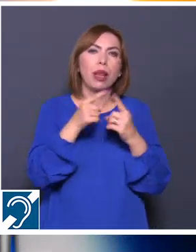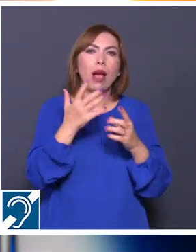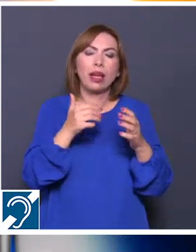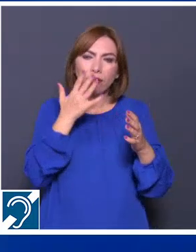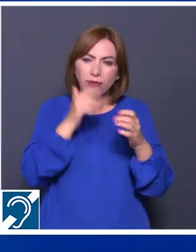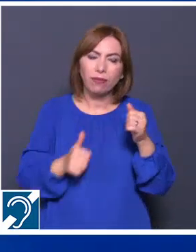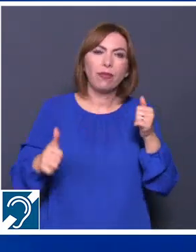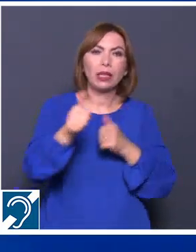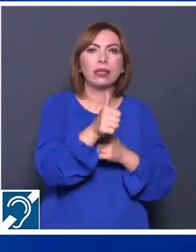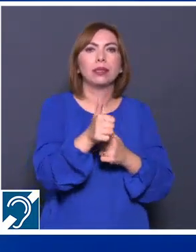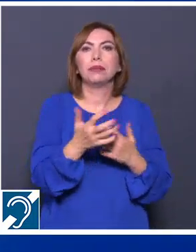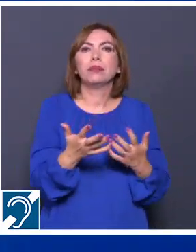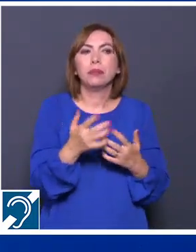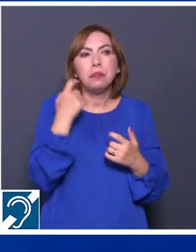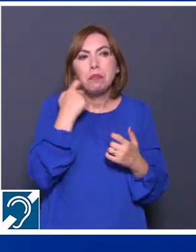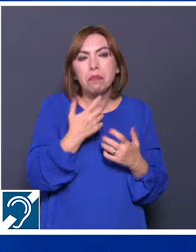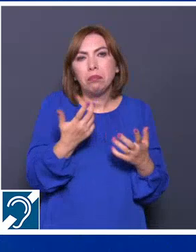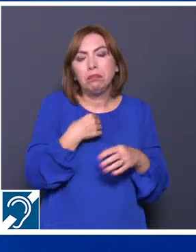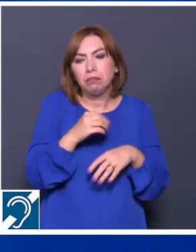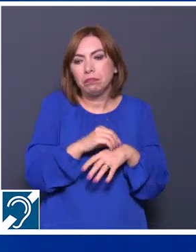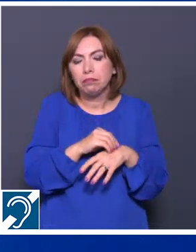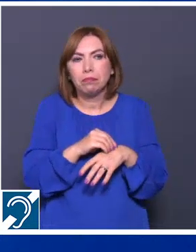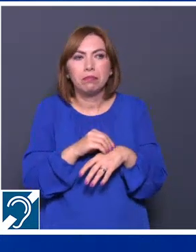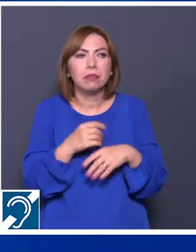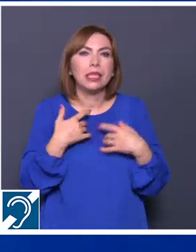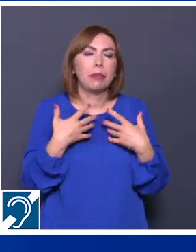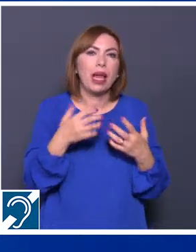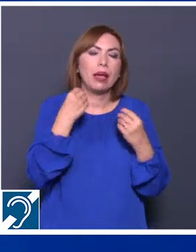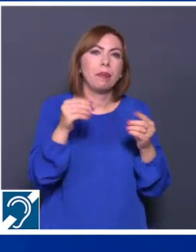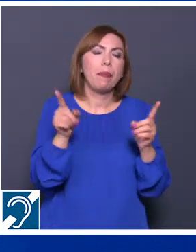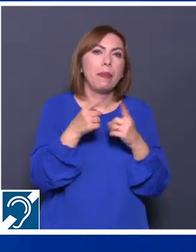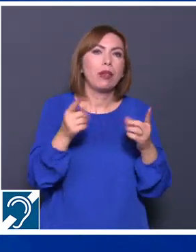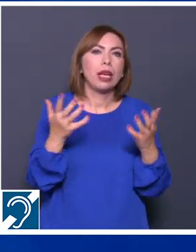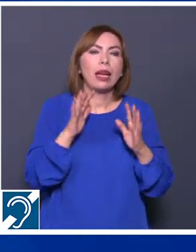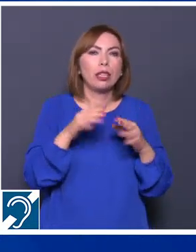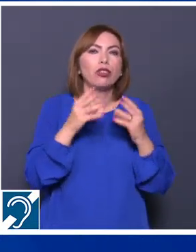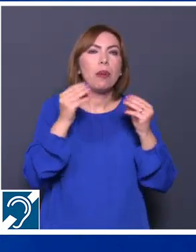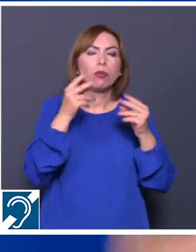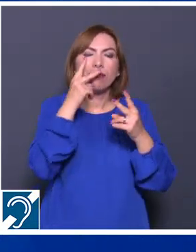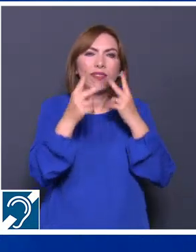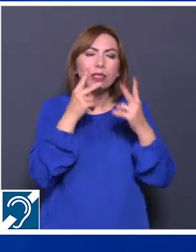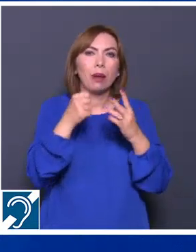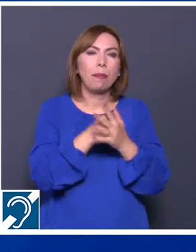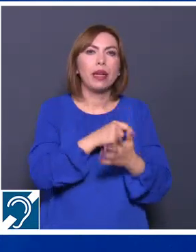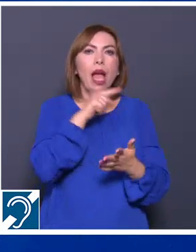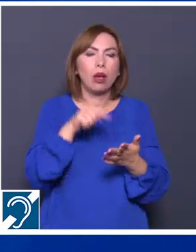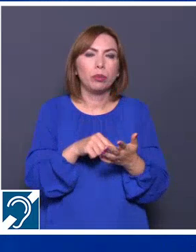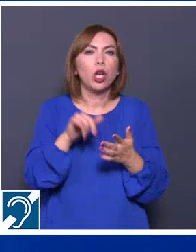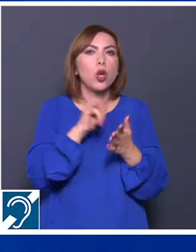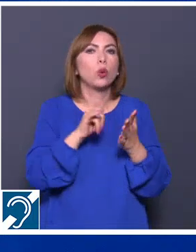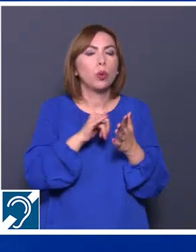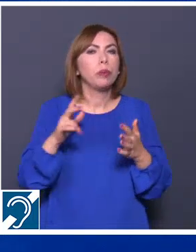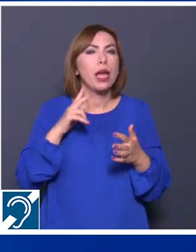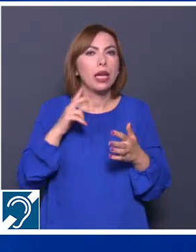Nu știu, e... un feeling. Spre exemplu, piesa care are cel mai multe view-uri până în momentul ăsta pe YouTube